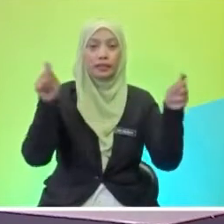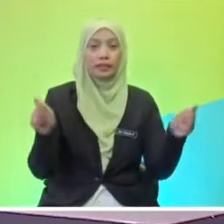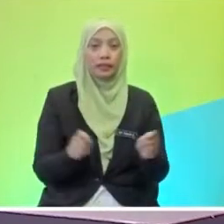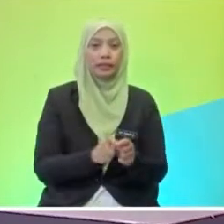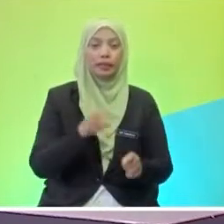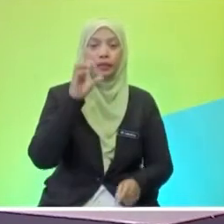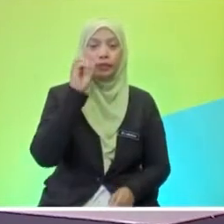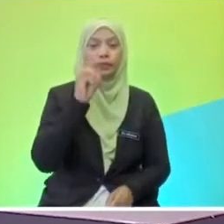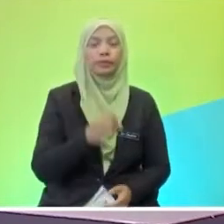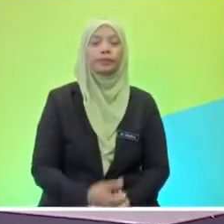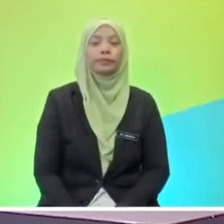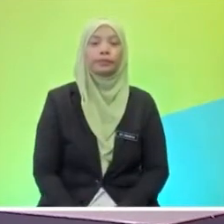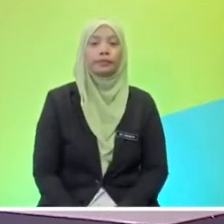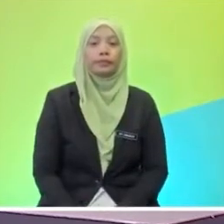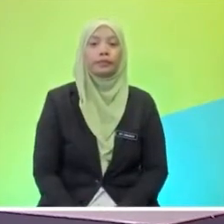dua tiga